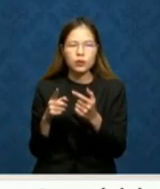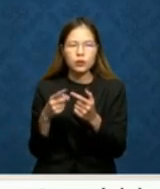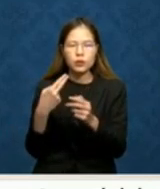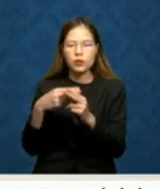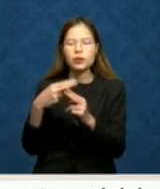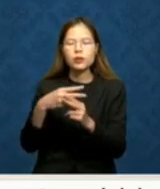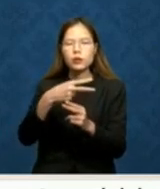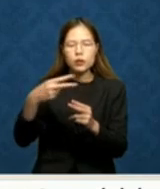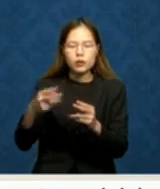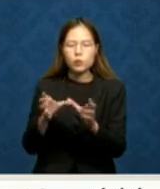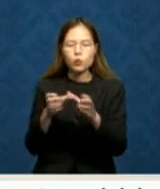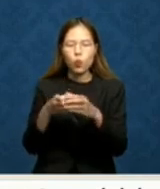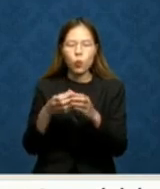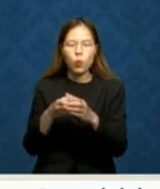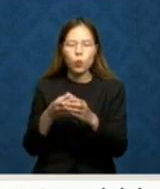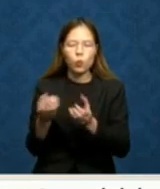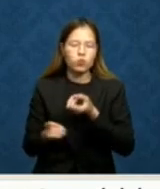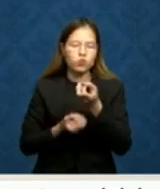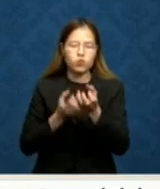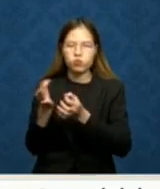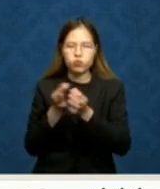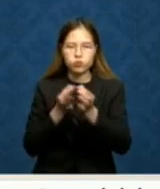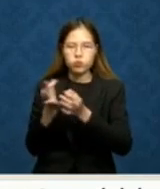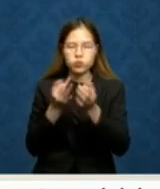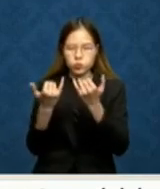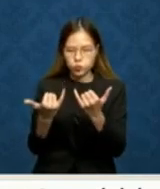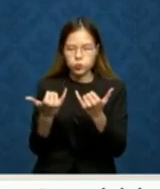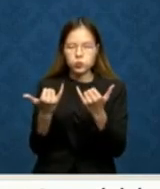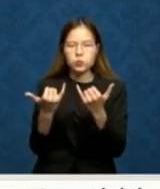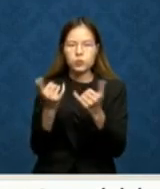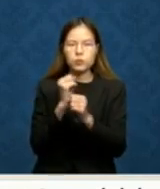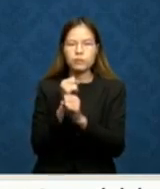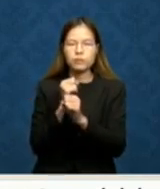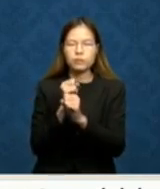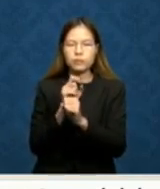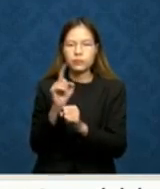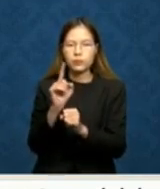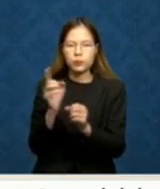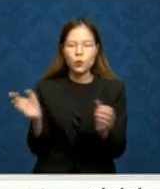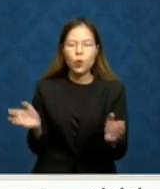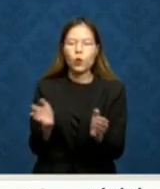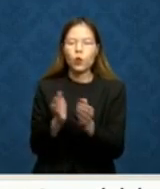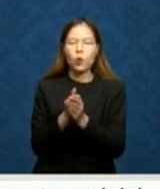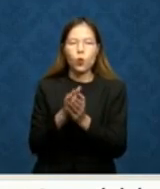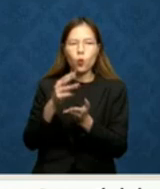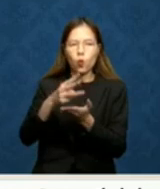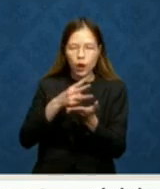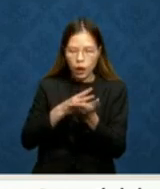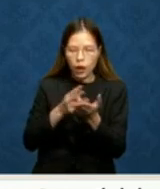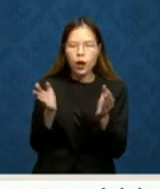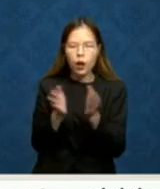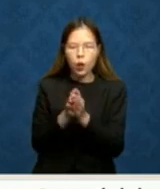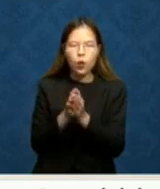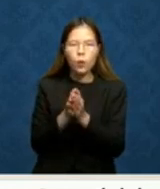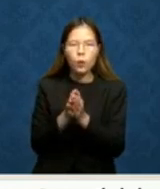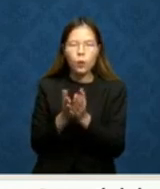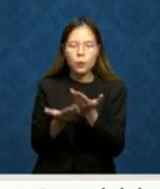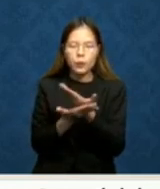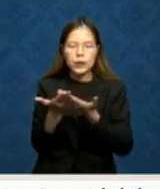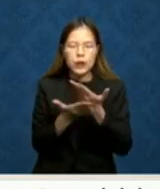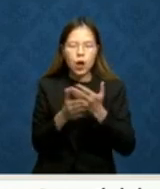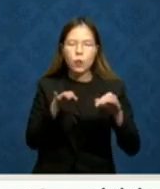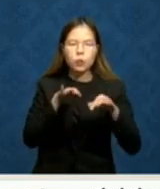กับคณะเป็นผู้เสนอซึ่งผมเห็นว่าสามารถรวมระเบียบวาระการประชุมเพื่อนำมาพิจารณา